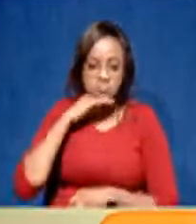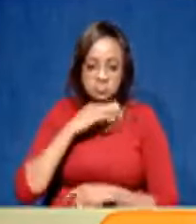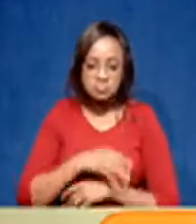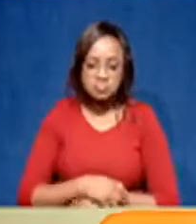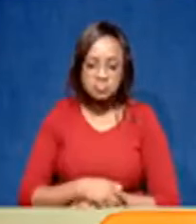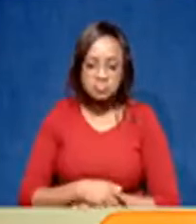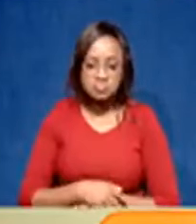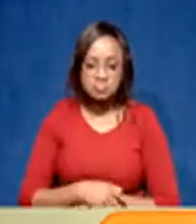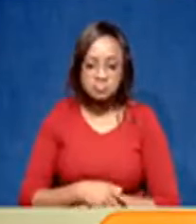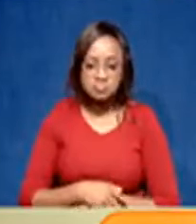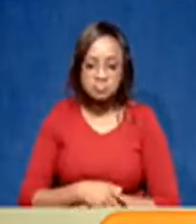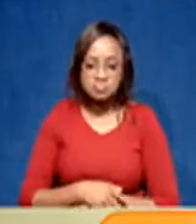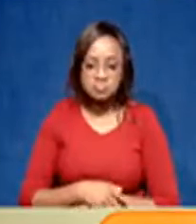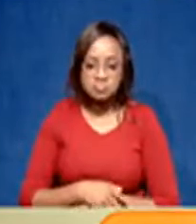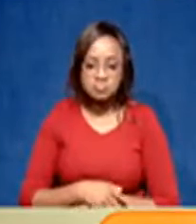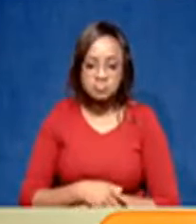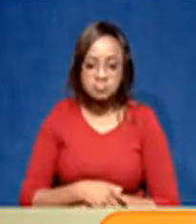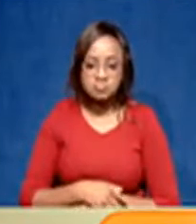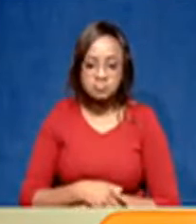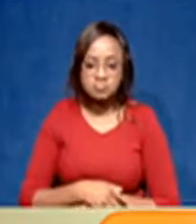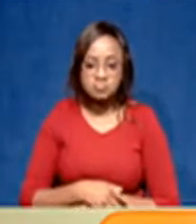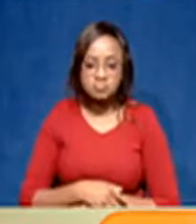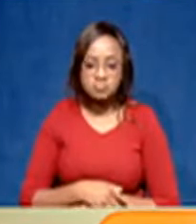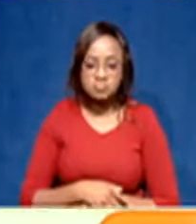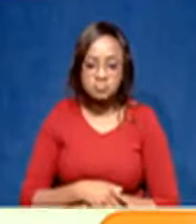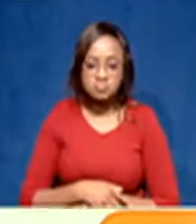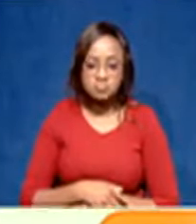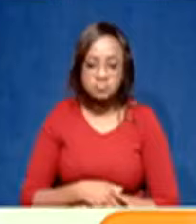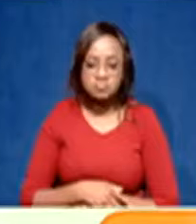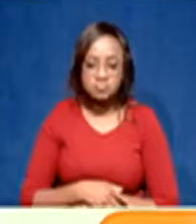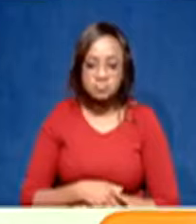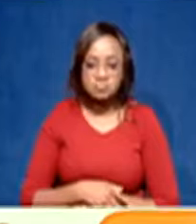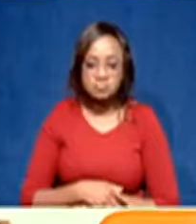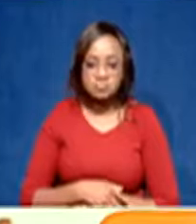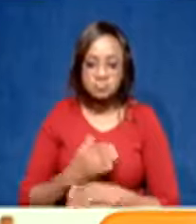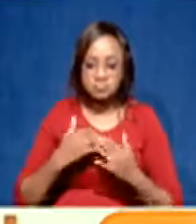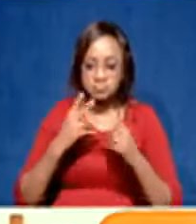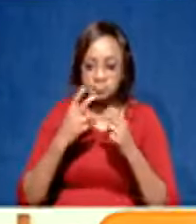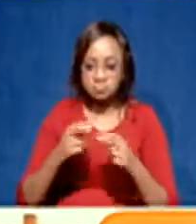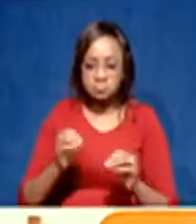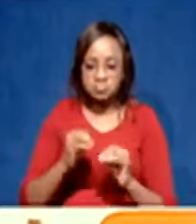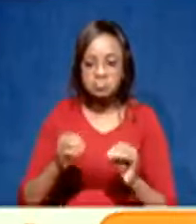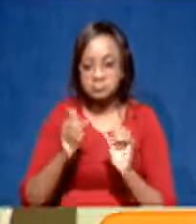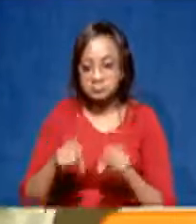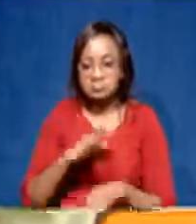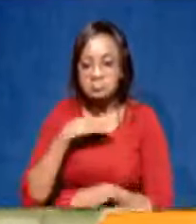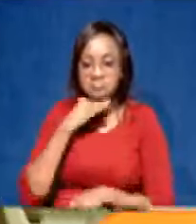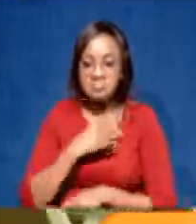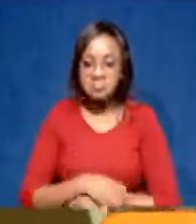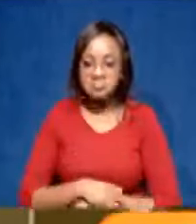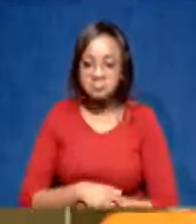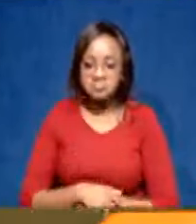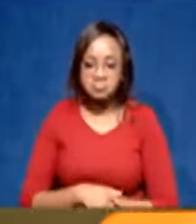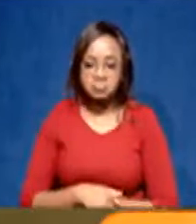na asipotibiwa vizuri na asipochungwa mwili yake angalio ifuatiliwe, mtu anaweza kufa. Nikiripotia makala ya Siha